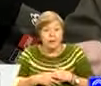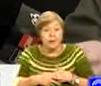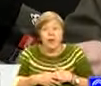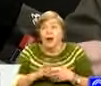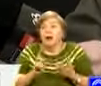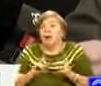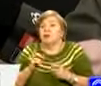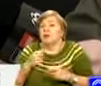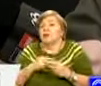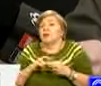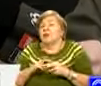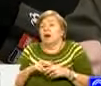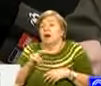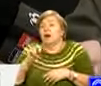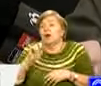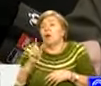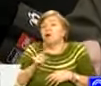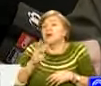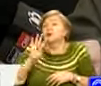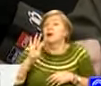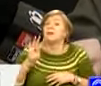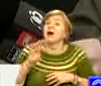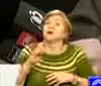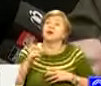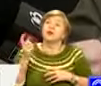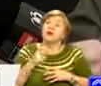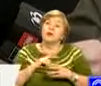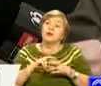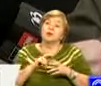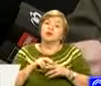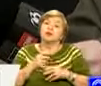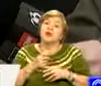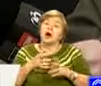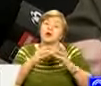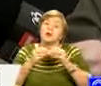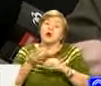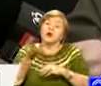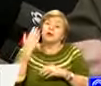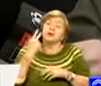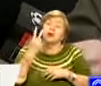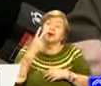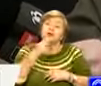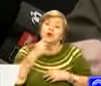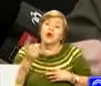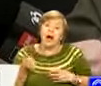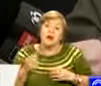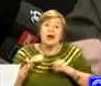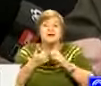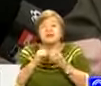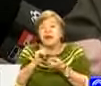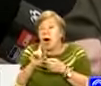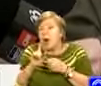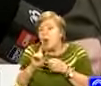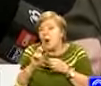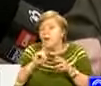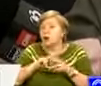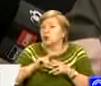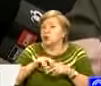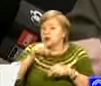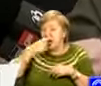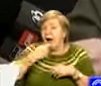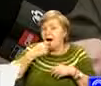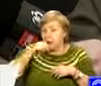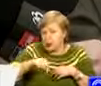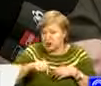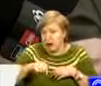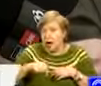discutăm. 9,4 din PIB-ul de acum 2 ani de zile, poate că nu era suficient. 9,4 din PIB-ul pe care noi l-am crescut anul trecut este suficient pentru că anul trecut am